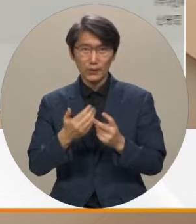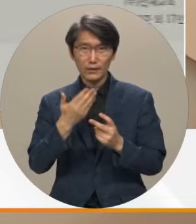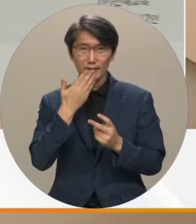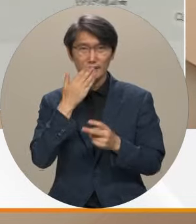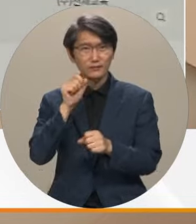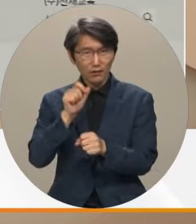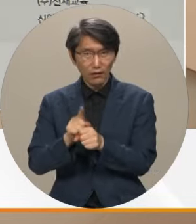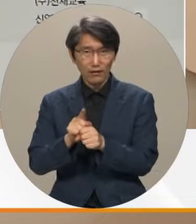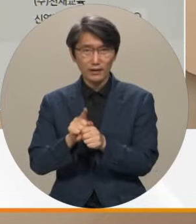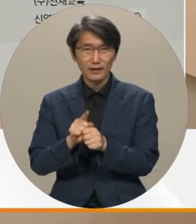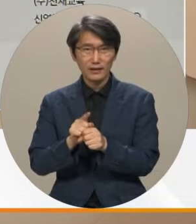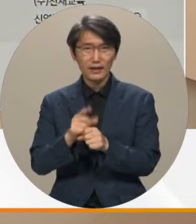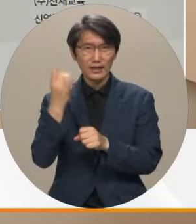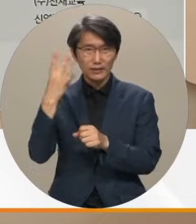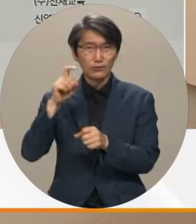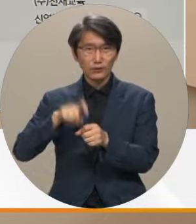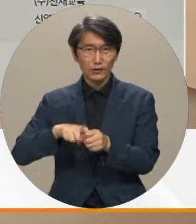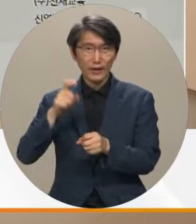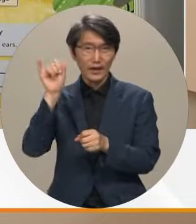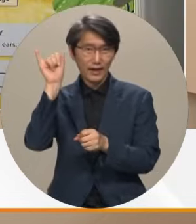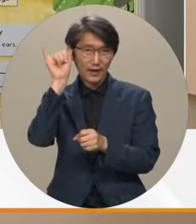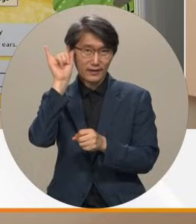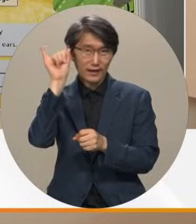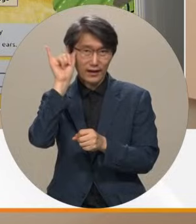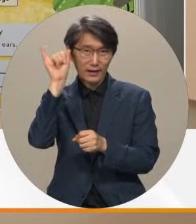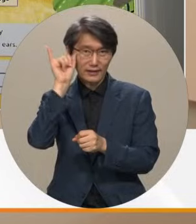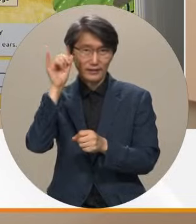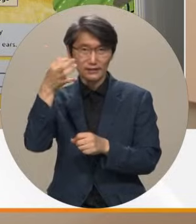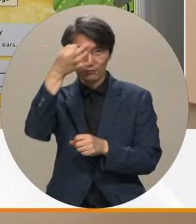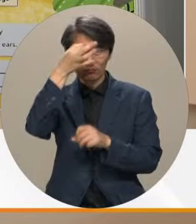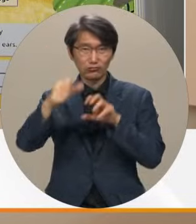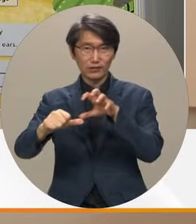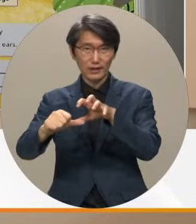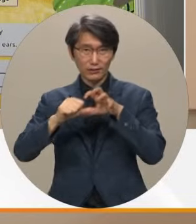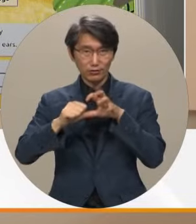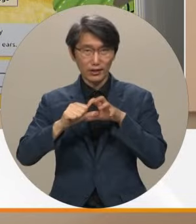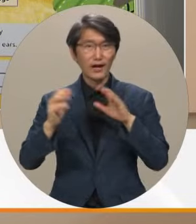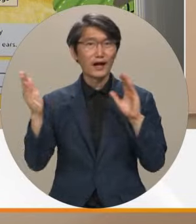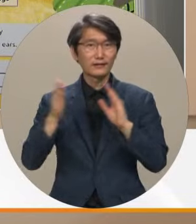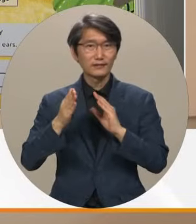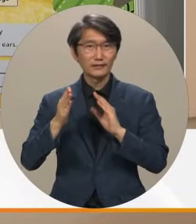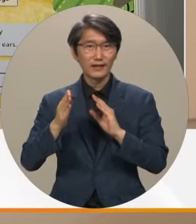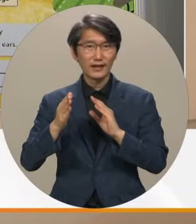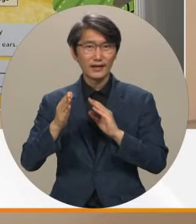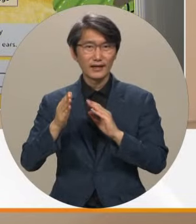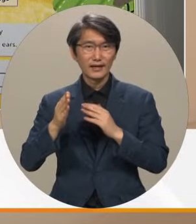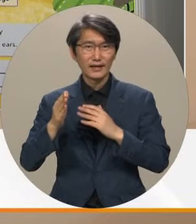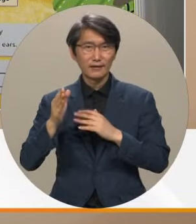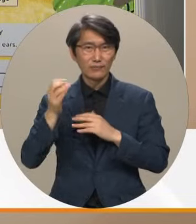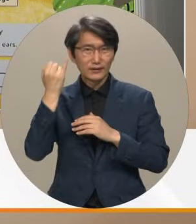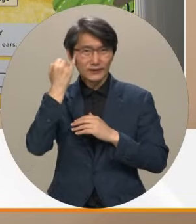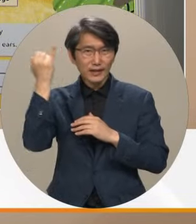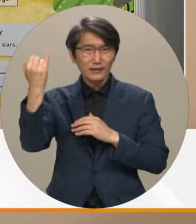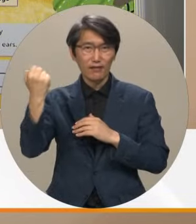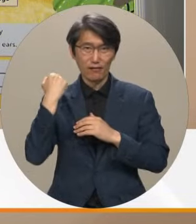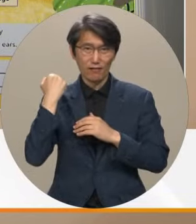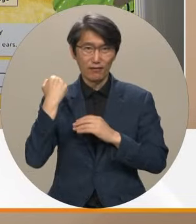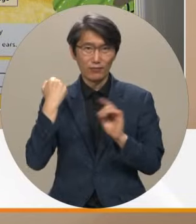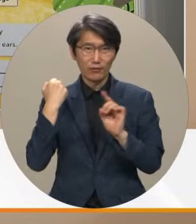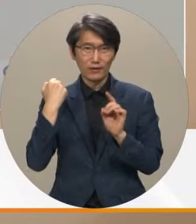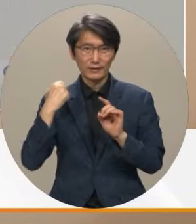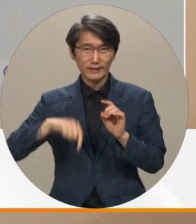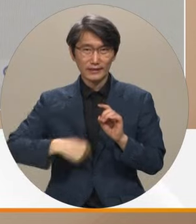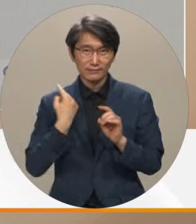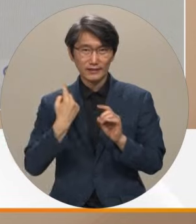가능성, 기본적으로 AI 기술을 도입을 해서 우리 학생들의 창의력, 자신들만의 어떤